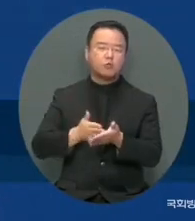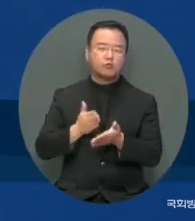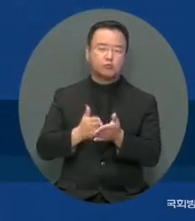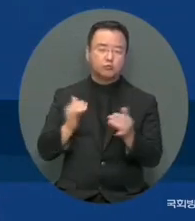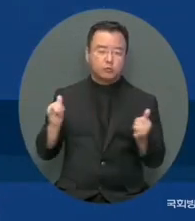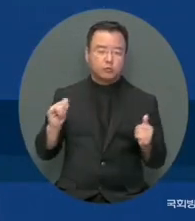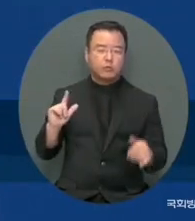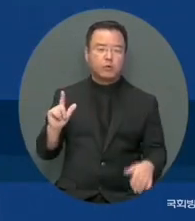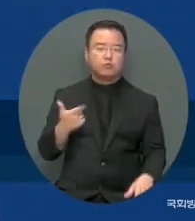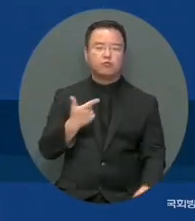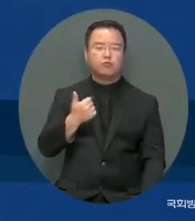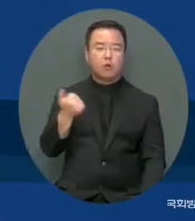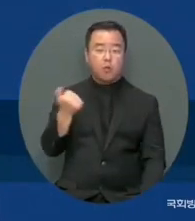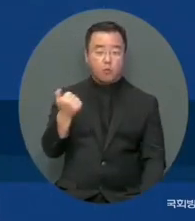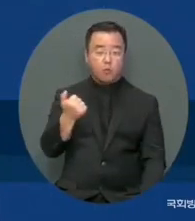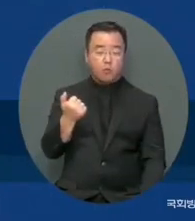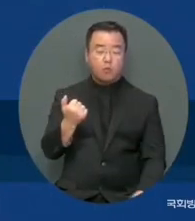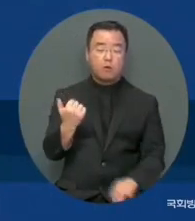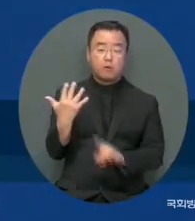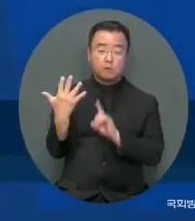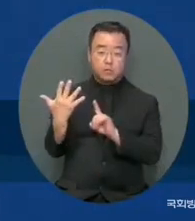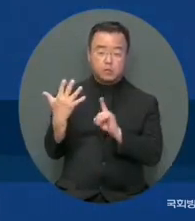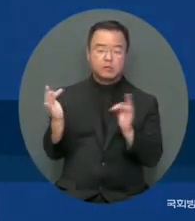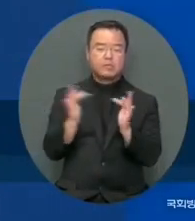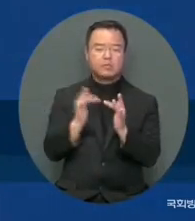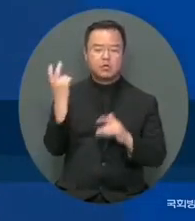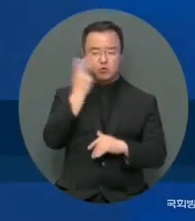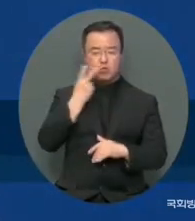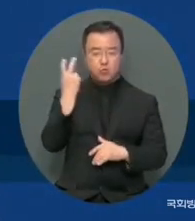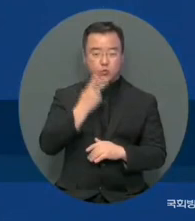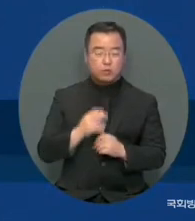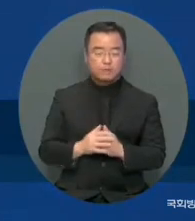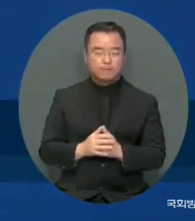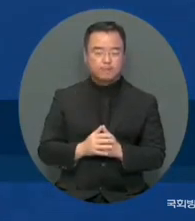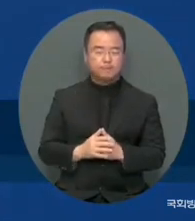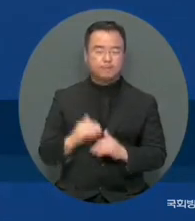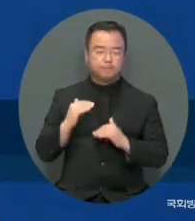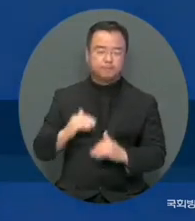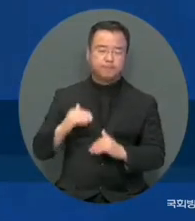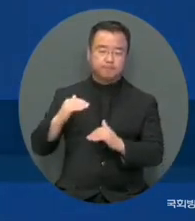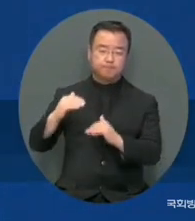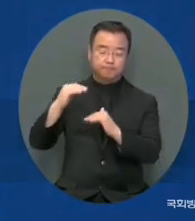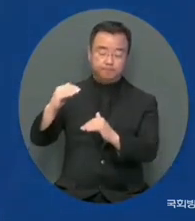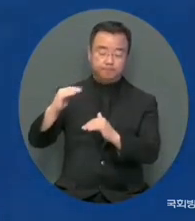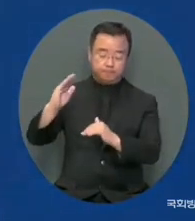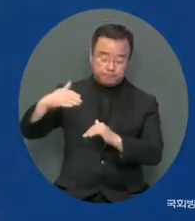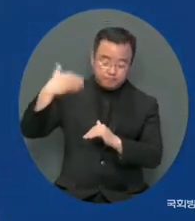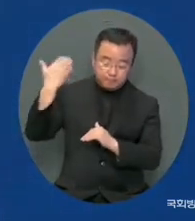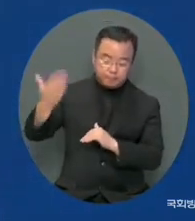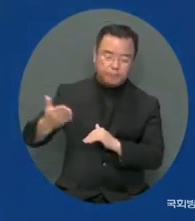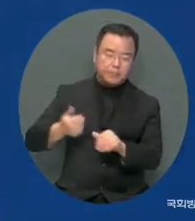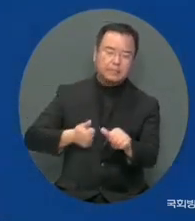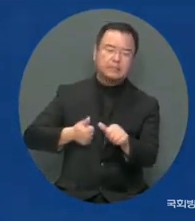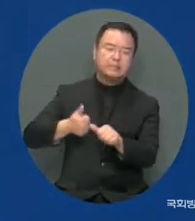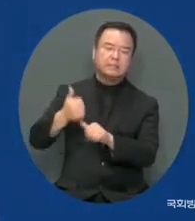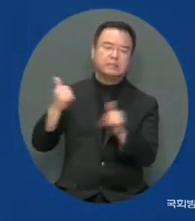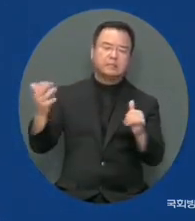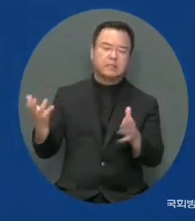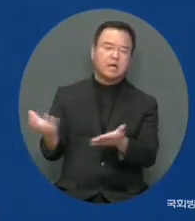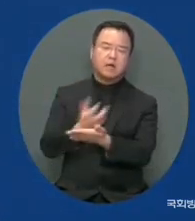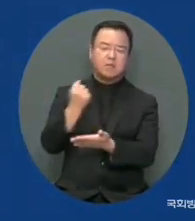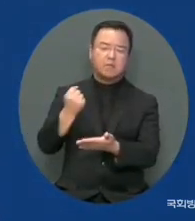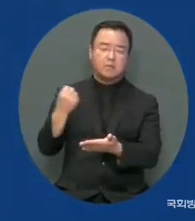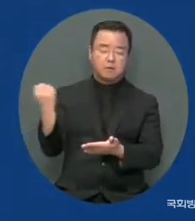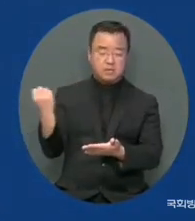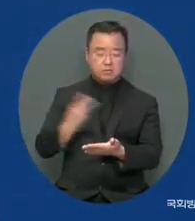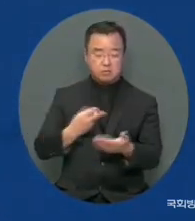650명의 웹조사도 했습니다. 이런 과정을 거쳐서 승자 독식과 극한 대립의